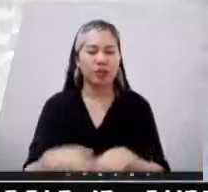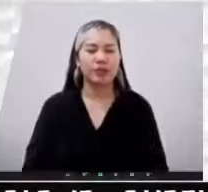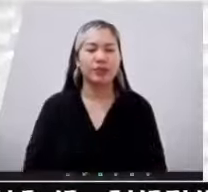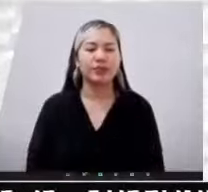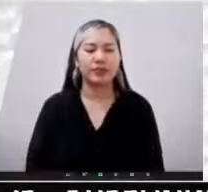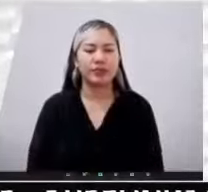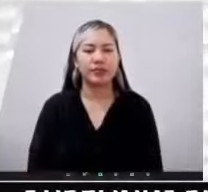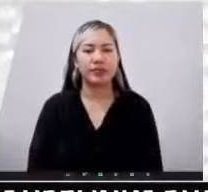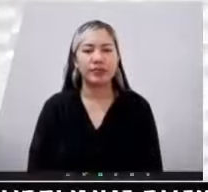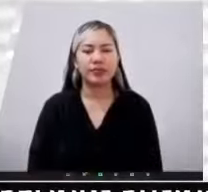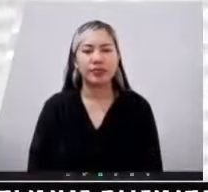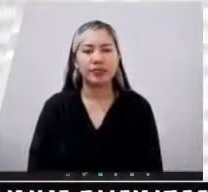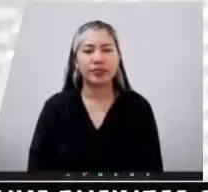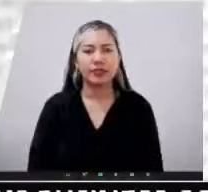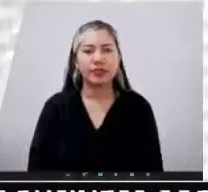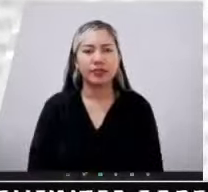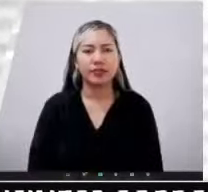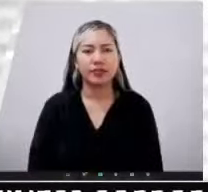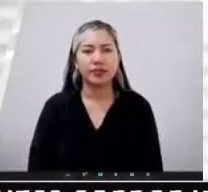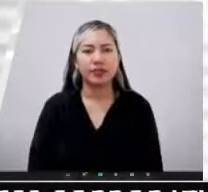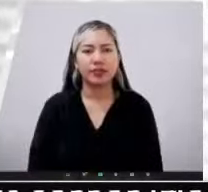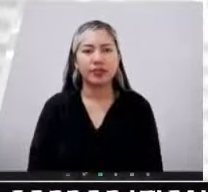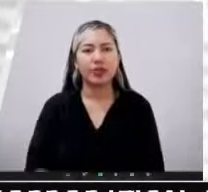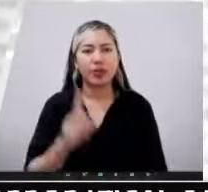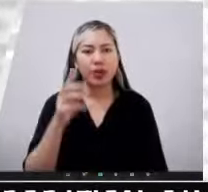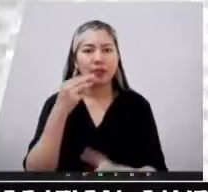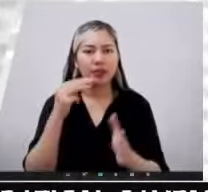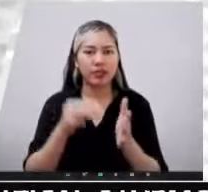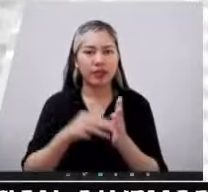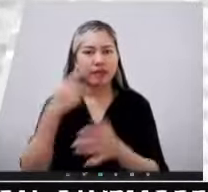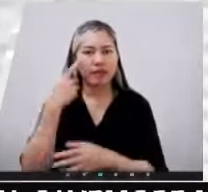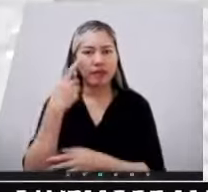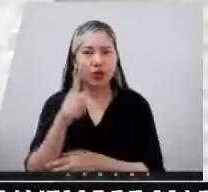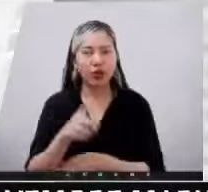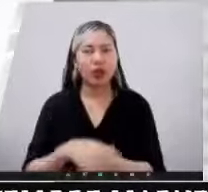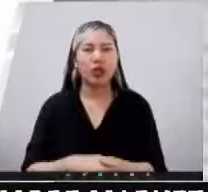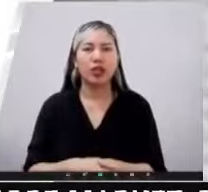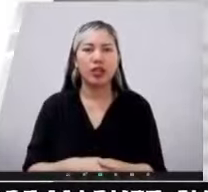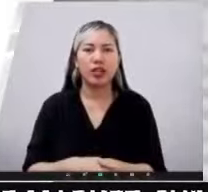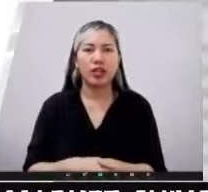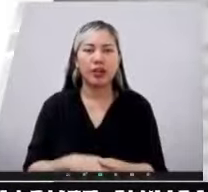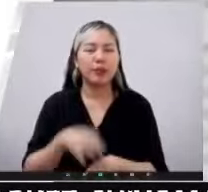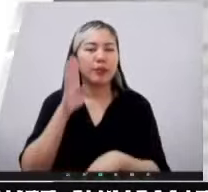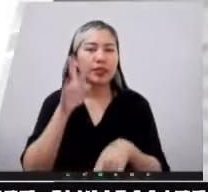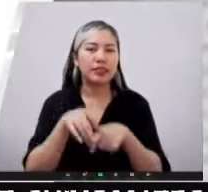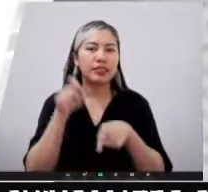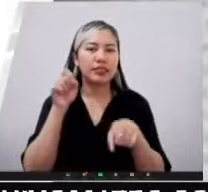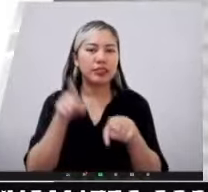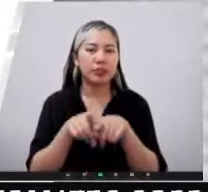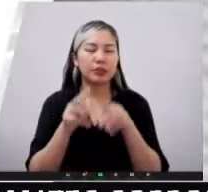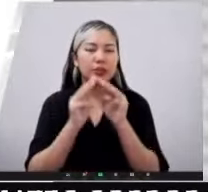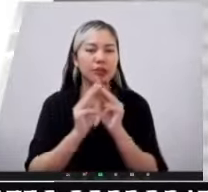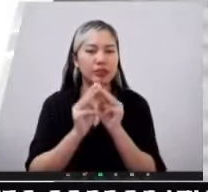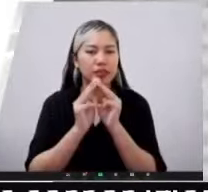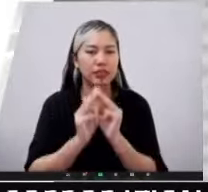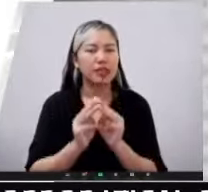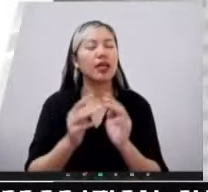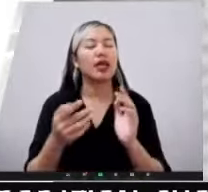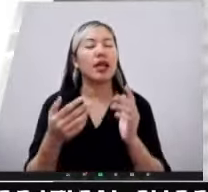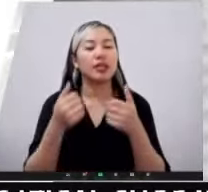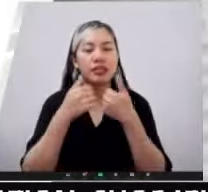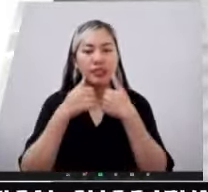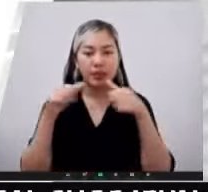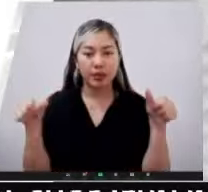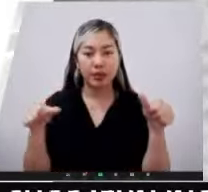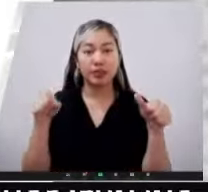aguino isang mensahe para sa anay mga kapatid na Muslim ang inilabas ni Vice President Sarah Duterte sa kanyang Facebook